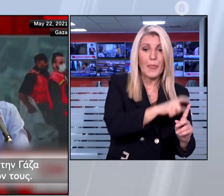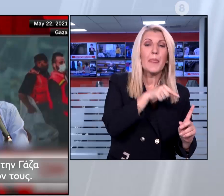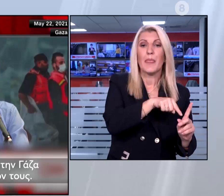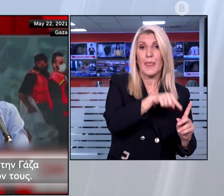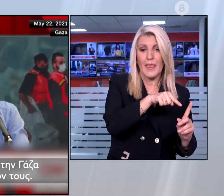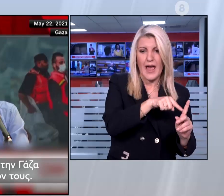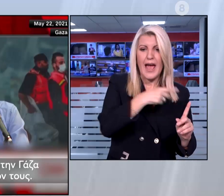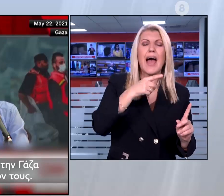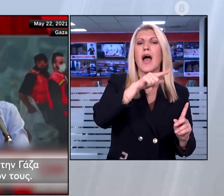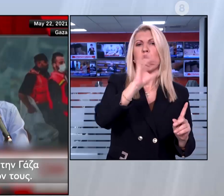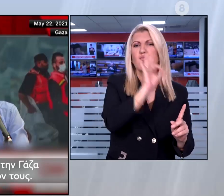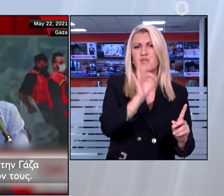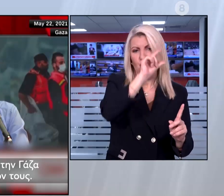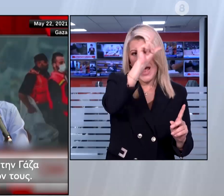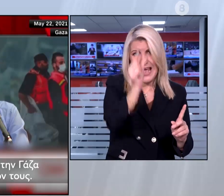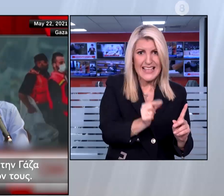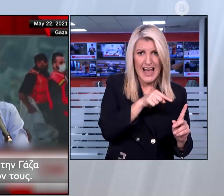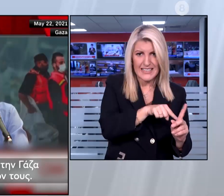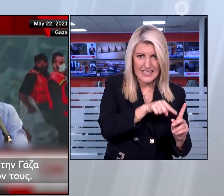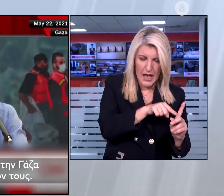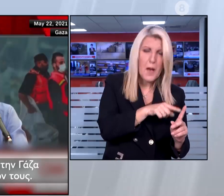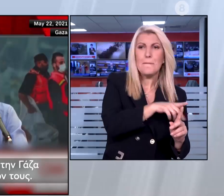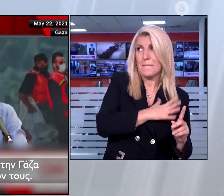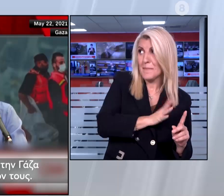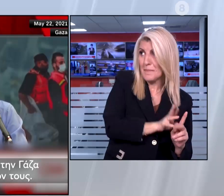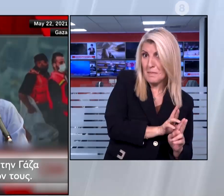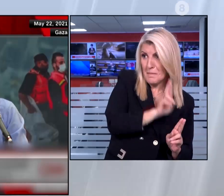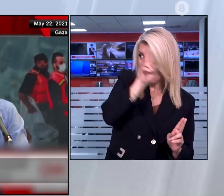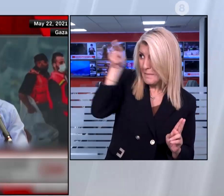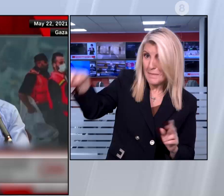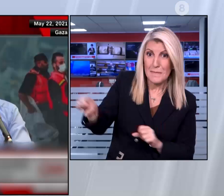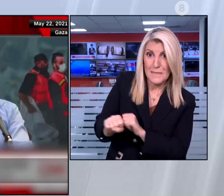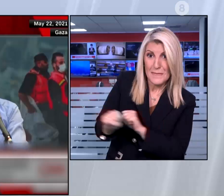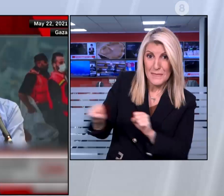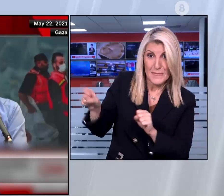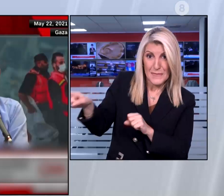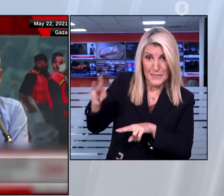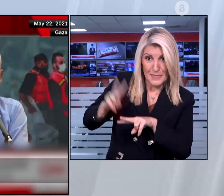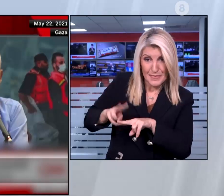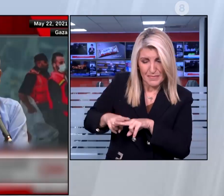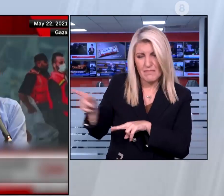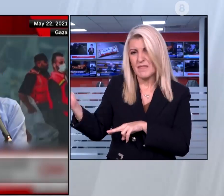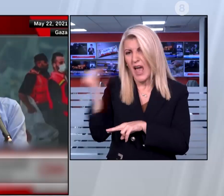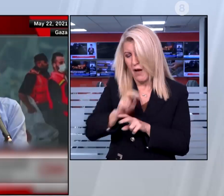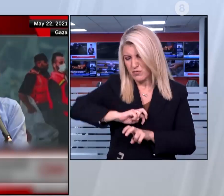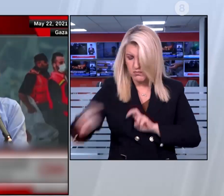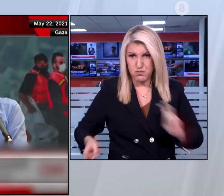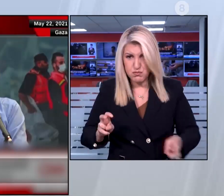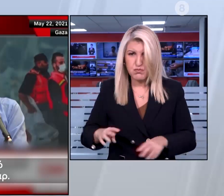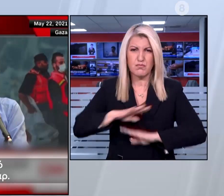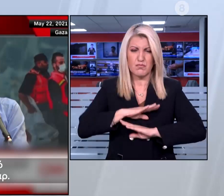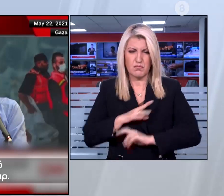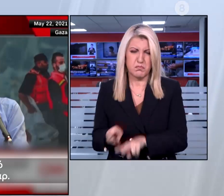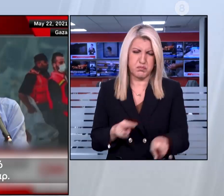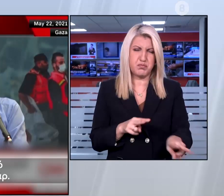militants in Gaza and fired a tank shell at them, and ultimately when they went and found the bodies in the rubble,